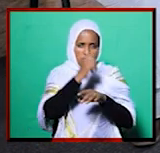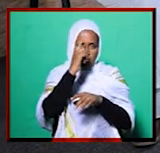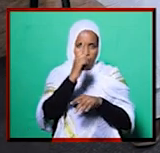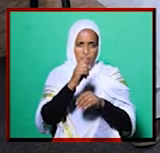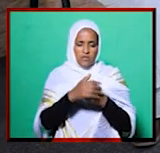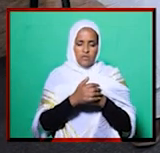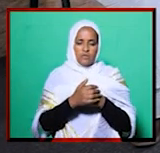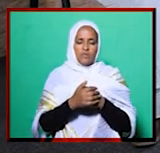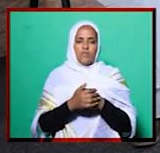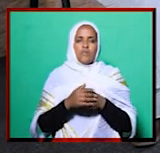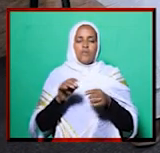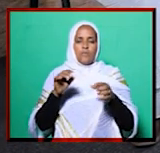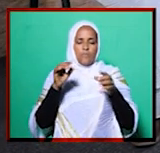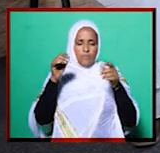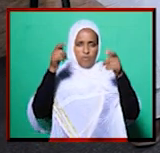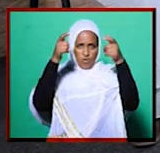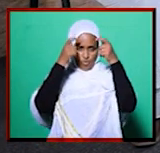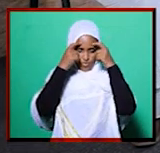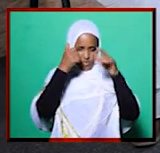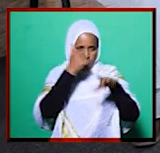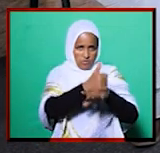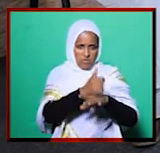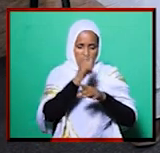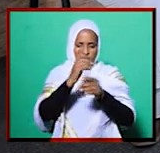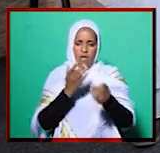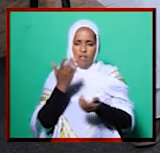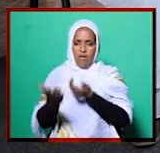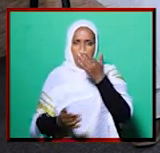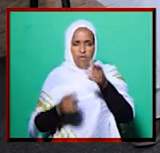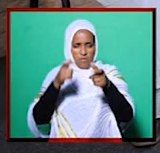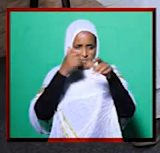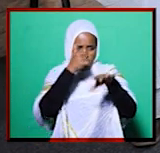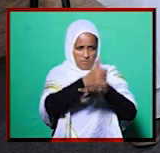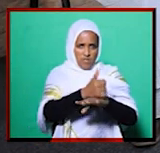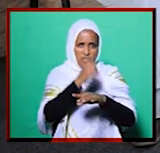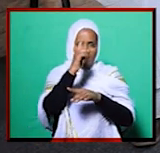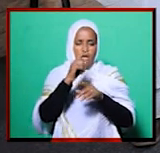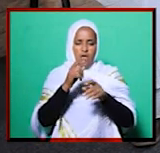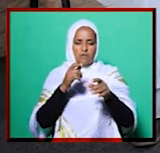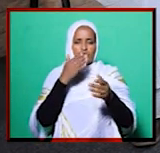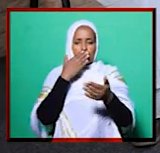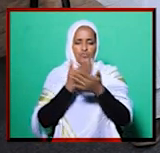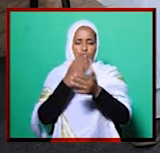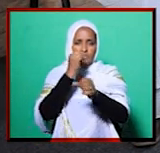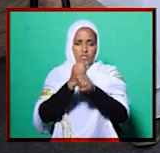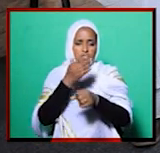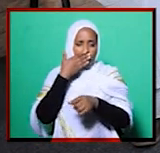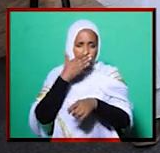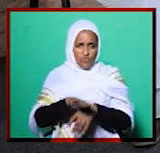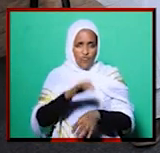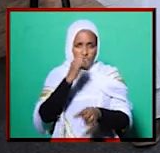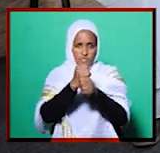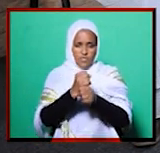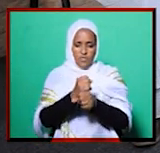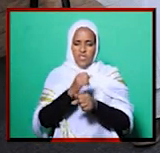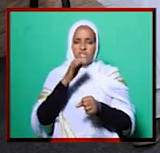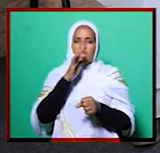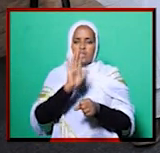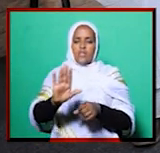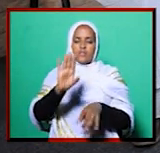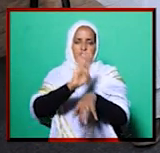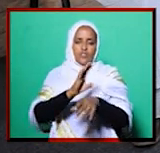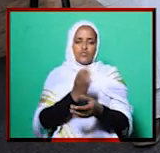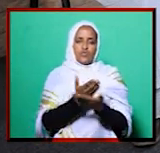ጳጳስ መከሰስ ያንድ መነኩሴ መከሰስ ያንድ አገልጋይ መከሰስ ያንድ አገልጋይ ጥሩ መስራትም